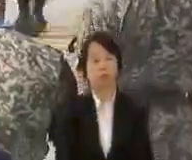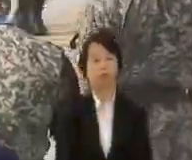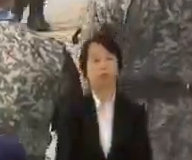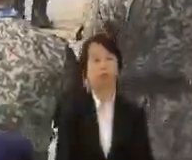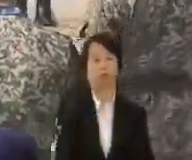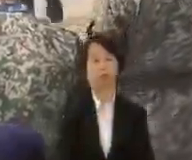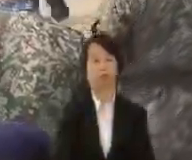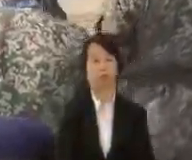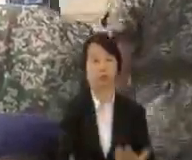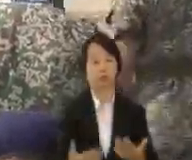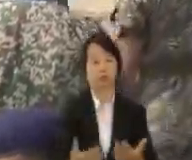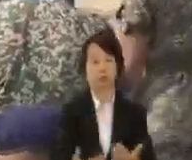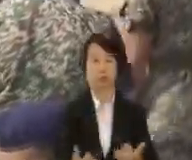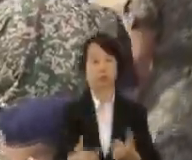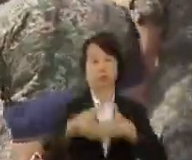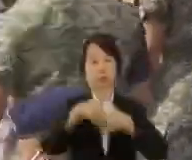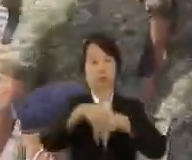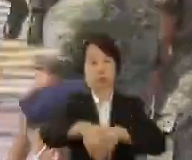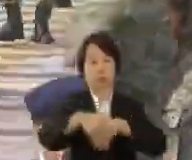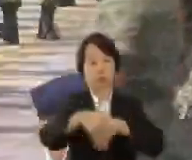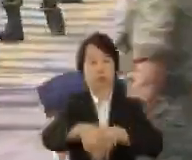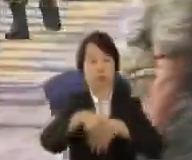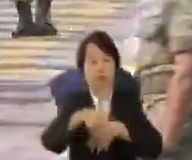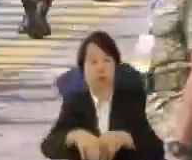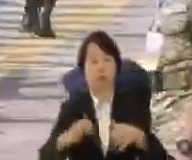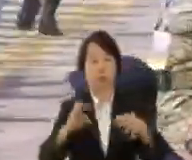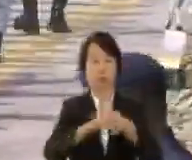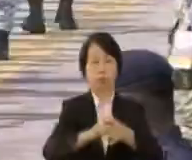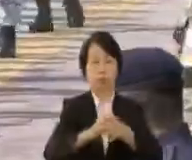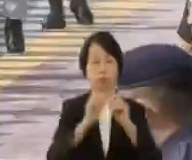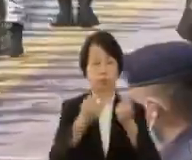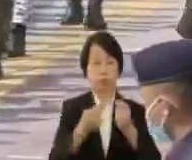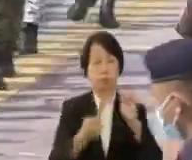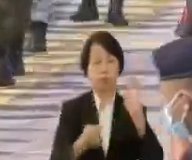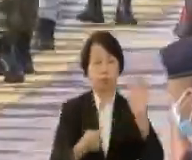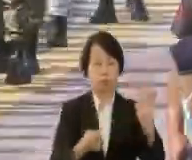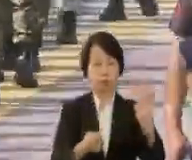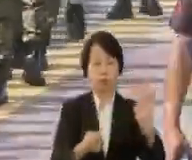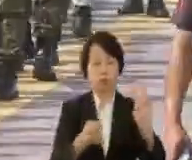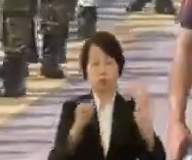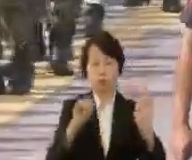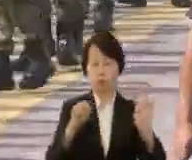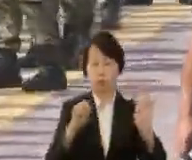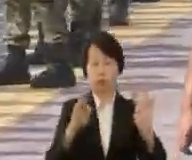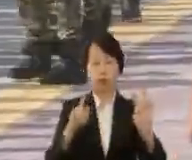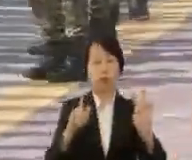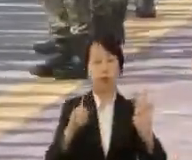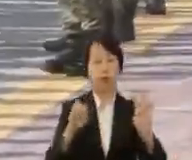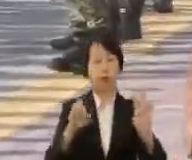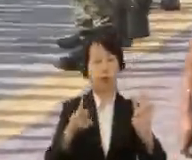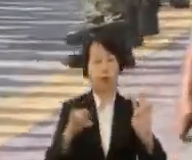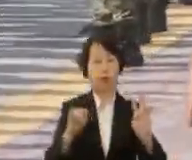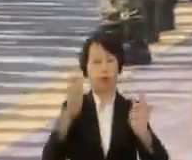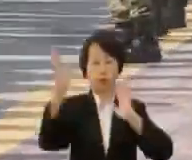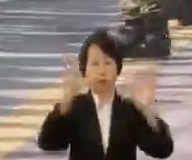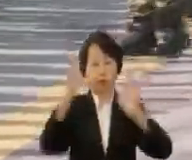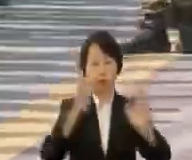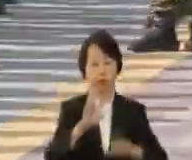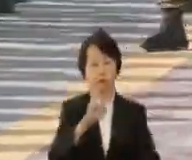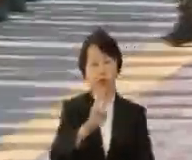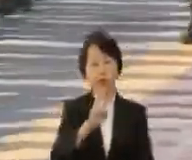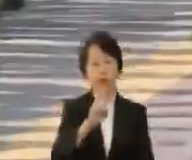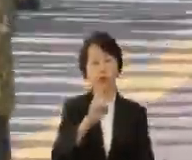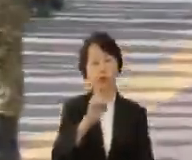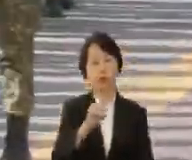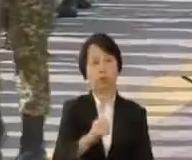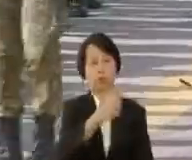Mendahului kontingen khususnya adalah brass band gabungan Brigade Ketujuh Infanteri Malaysia seramai 37 anggota dan diketuai